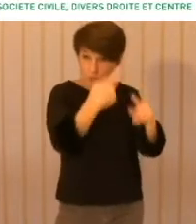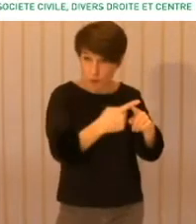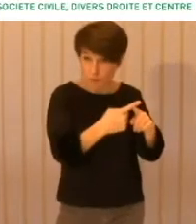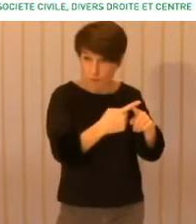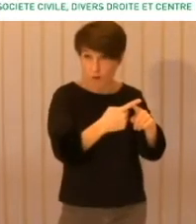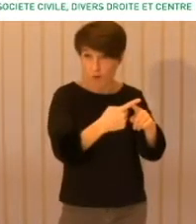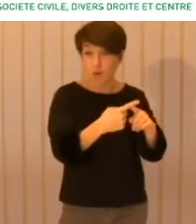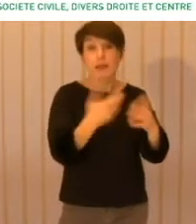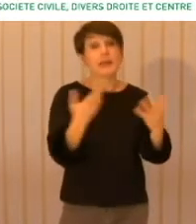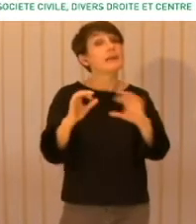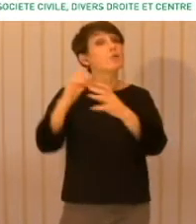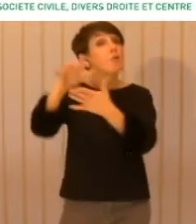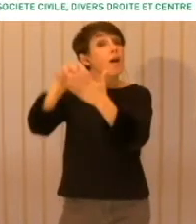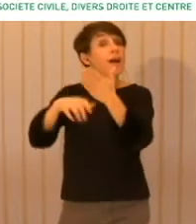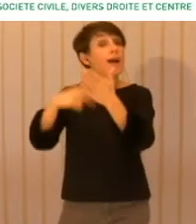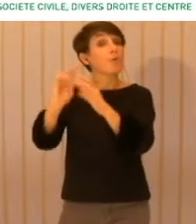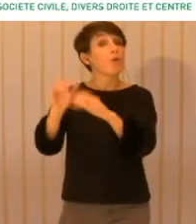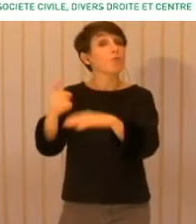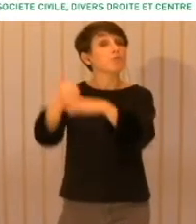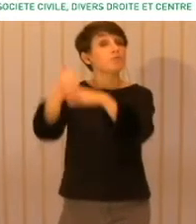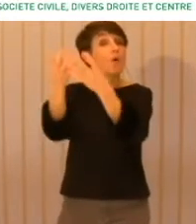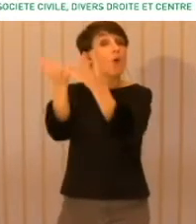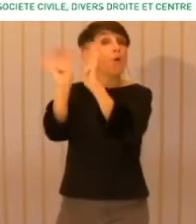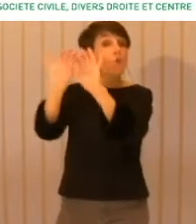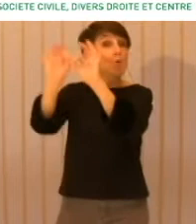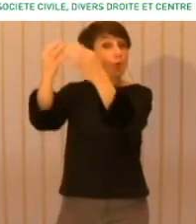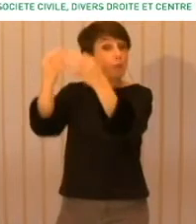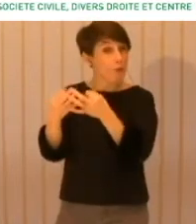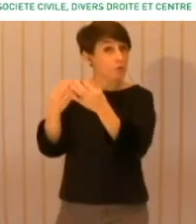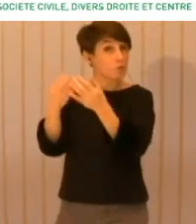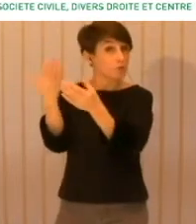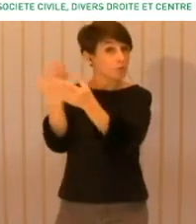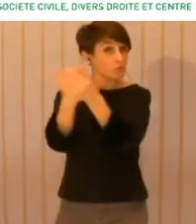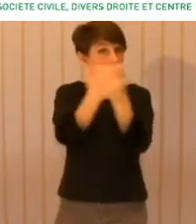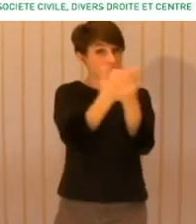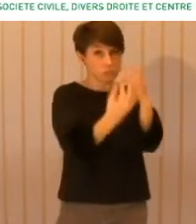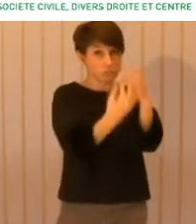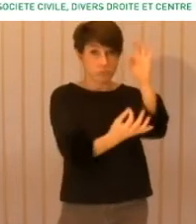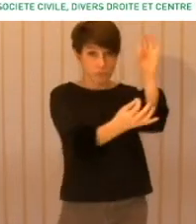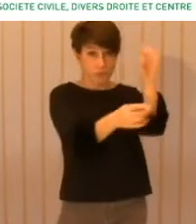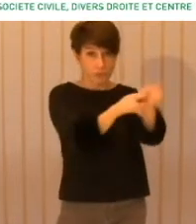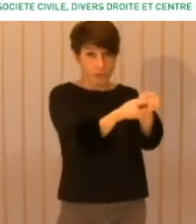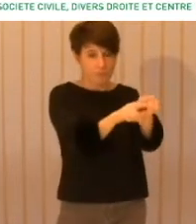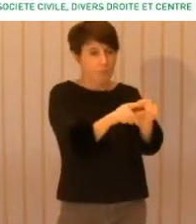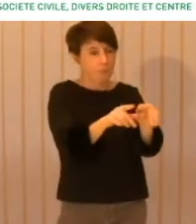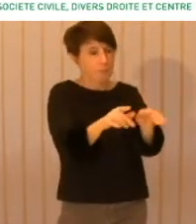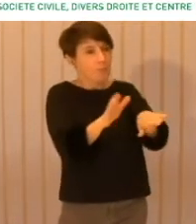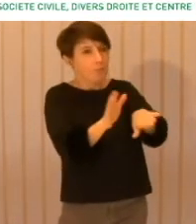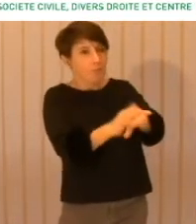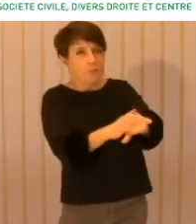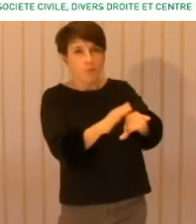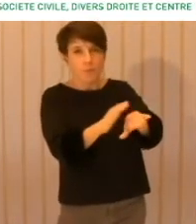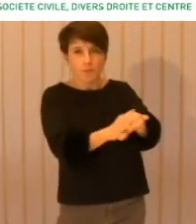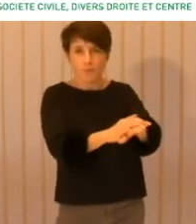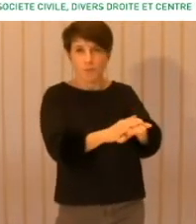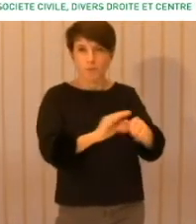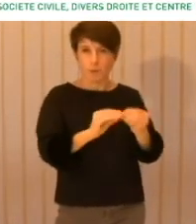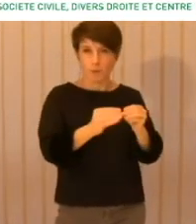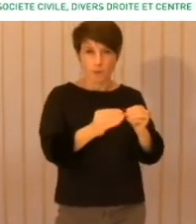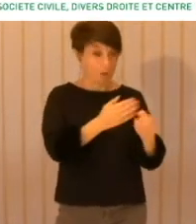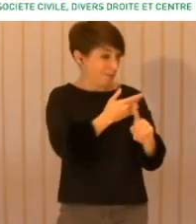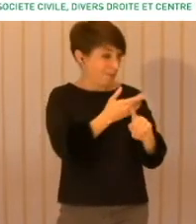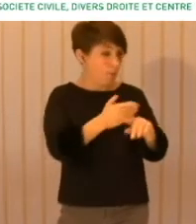le rapport de la Cour des comptes le demande, il est étonnant que nous ne disposions jamais du bilan de